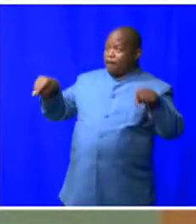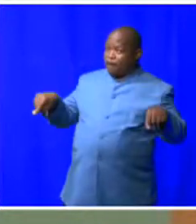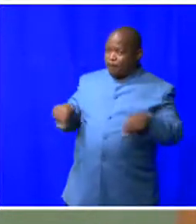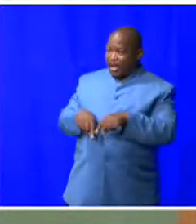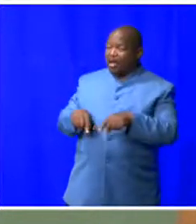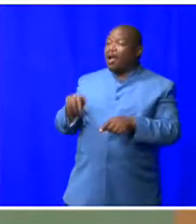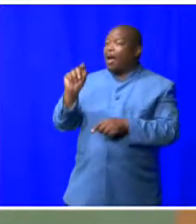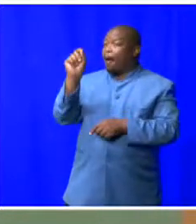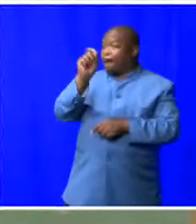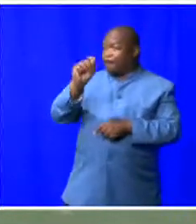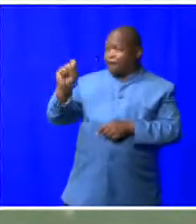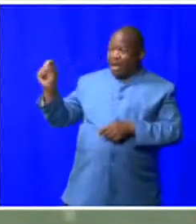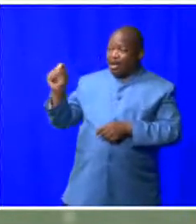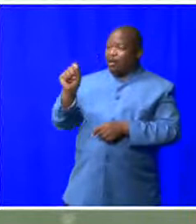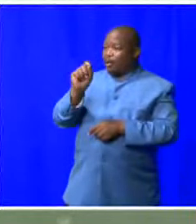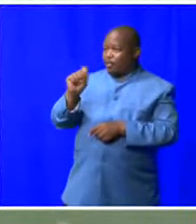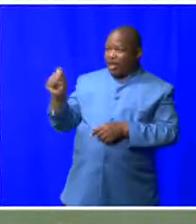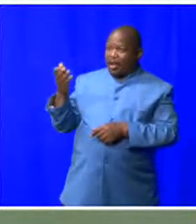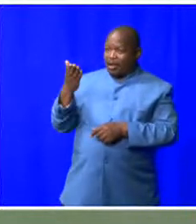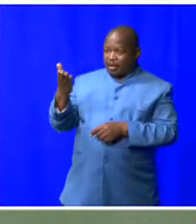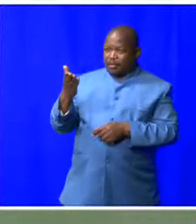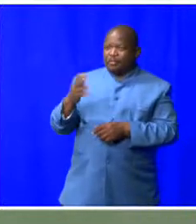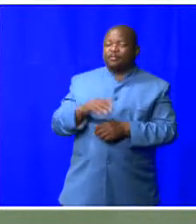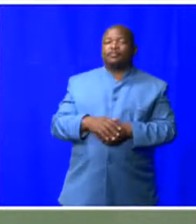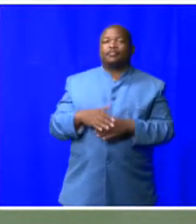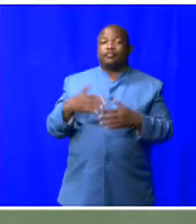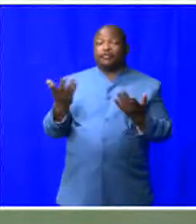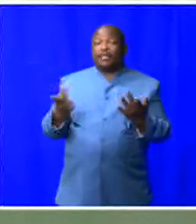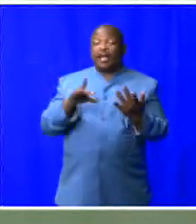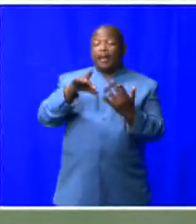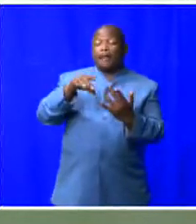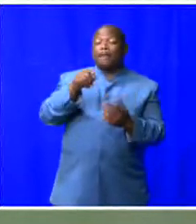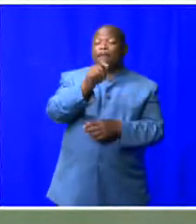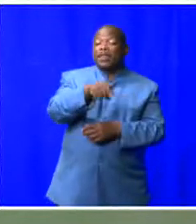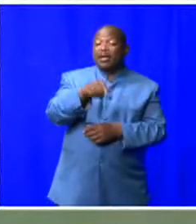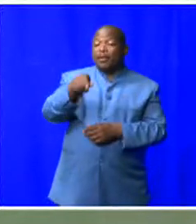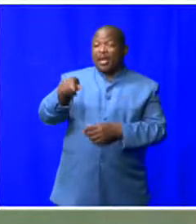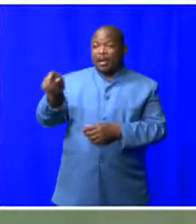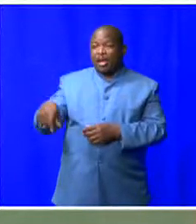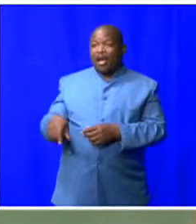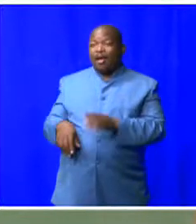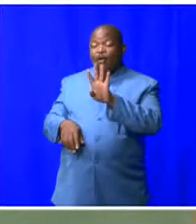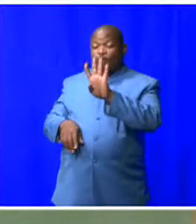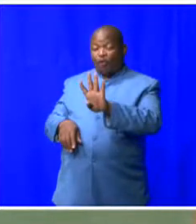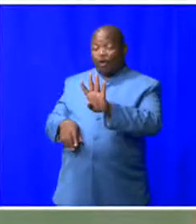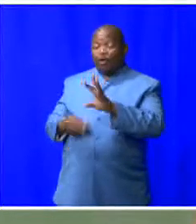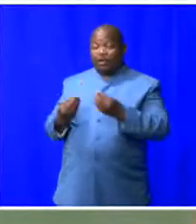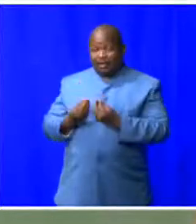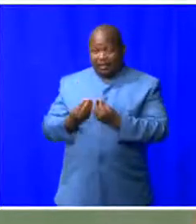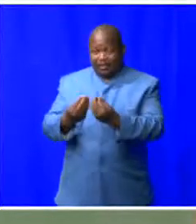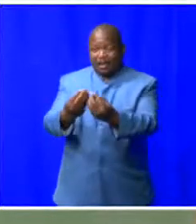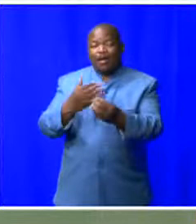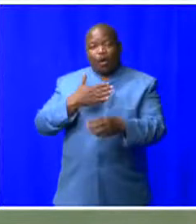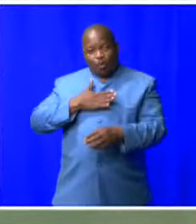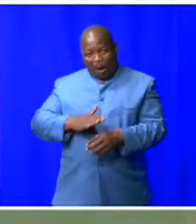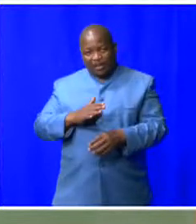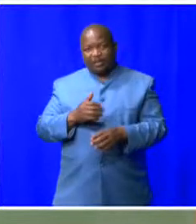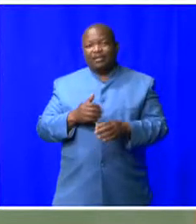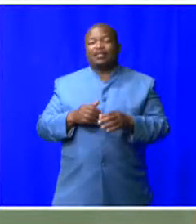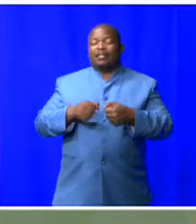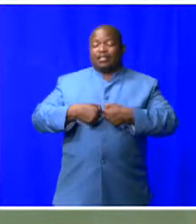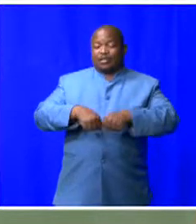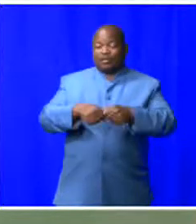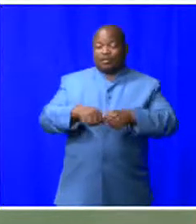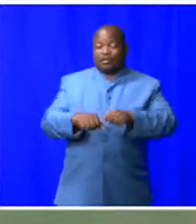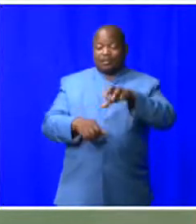umumfu wekugcina njengoba emanconywa la kuso sigaba senvuna yenkundla mane njengoba imiphakathi yala esigwe